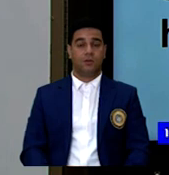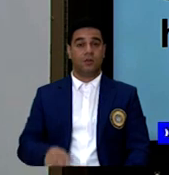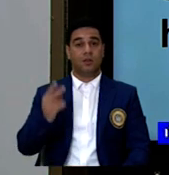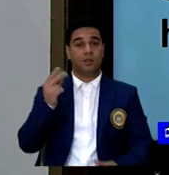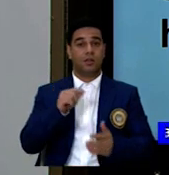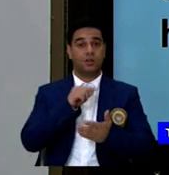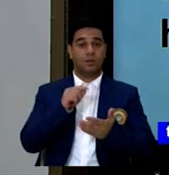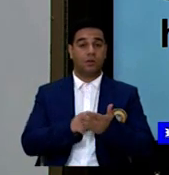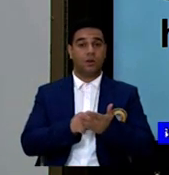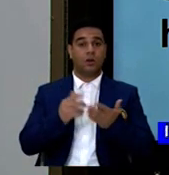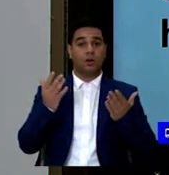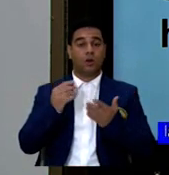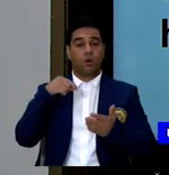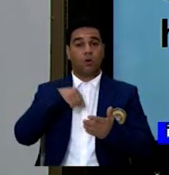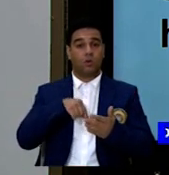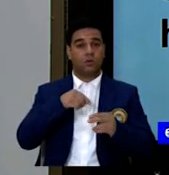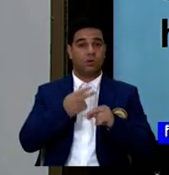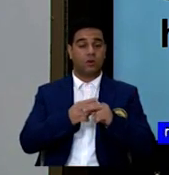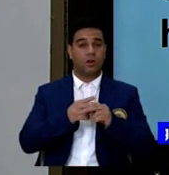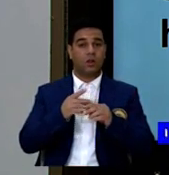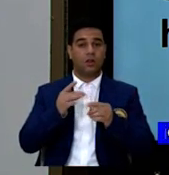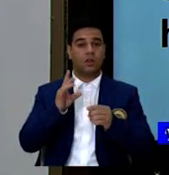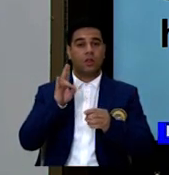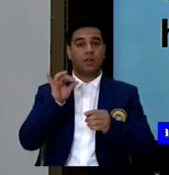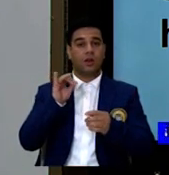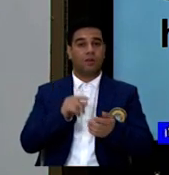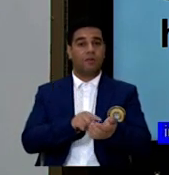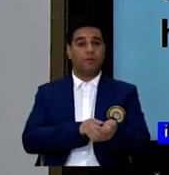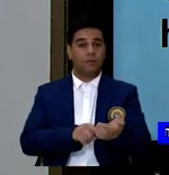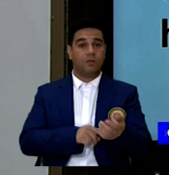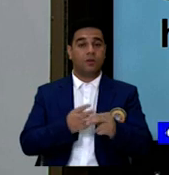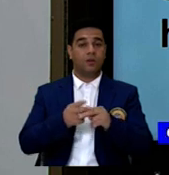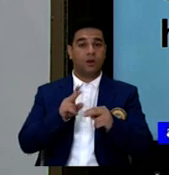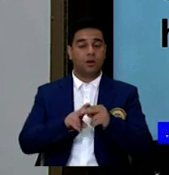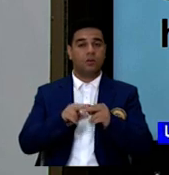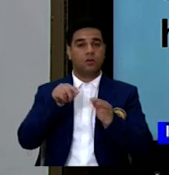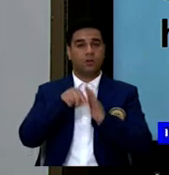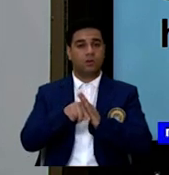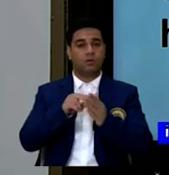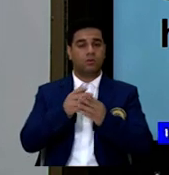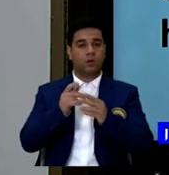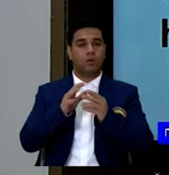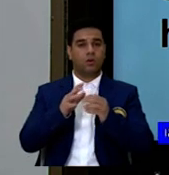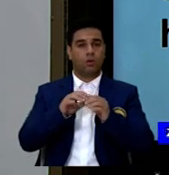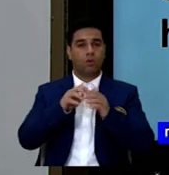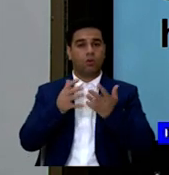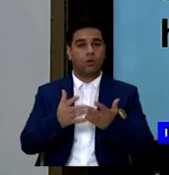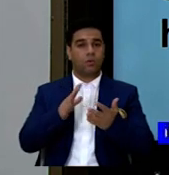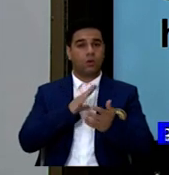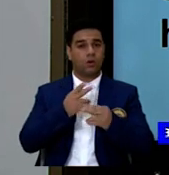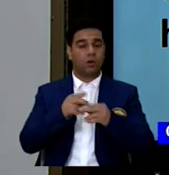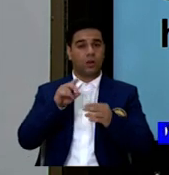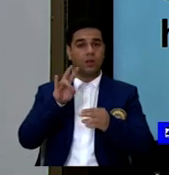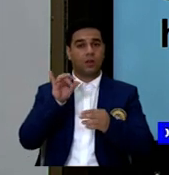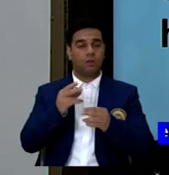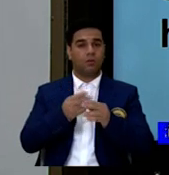Ikkinchi savol: qaysi organizmlarda nerv sistemasi butun tanani tor shaklida o'rab olgan nerv